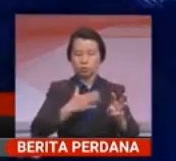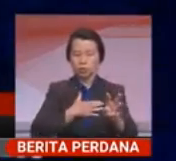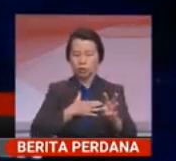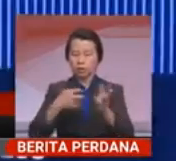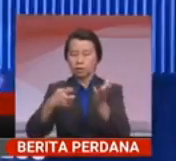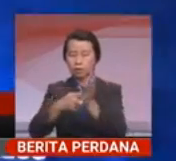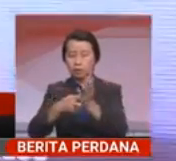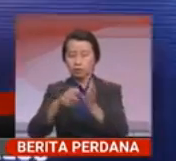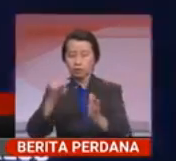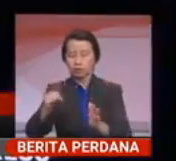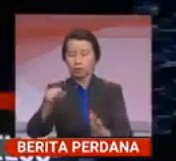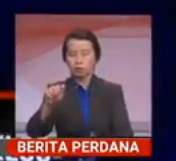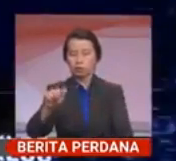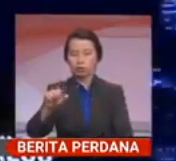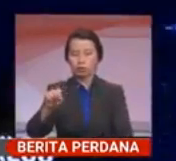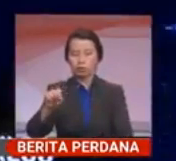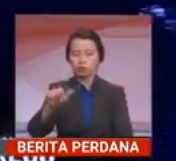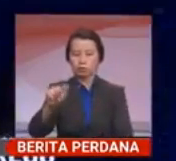www.myticket.asia.